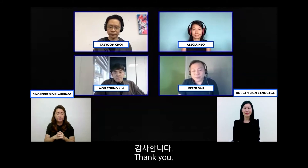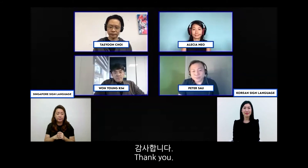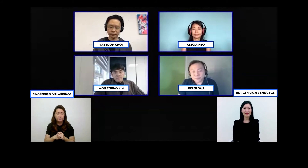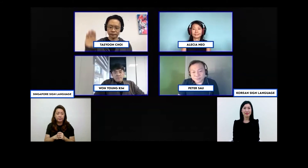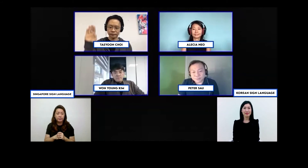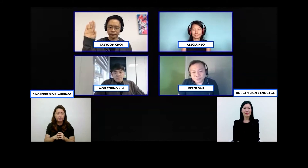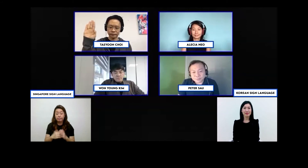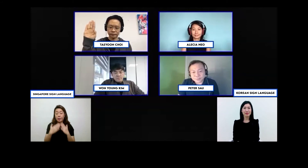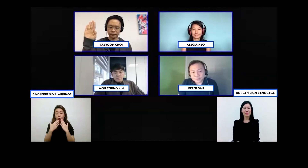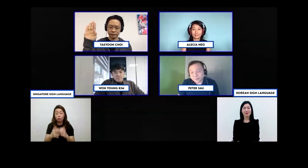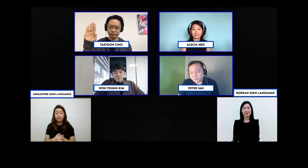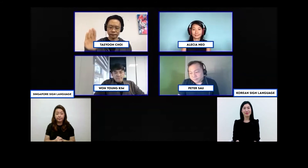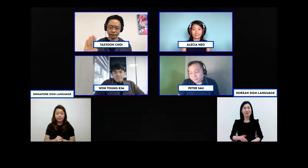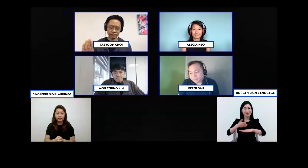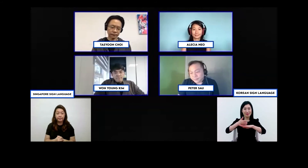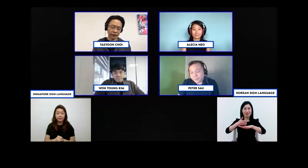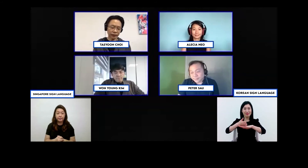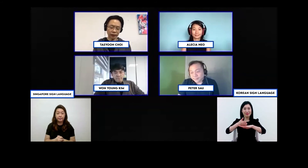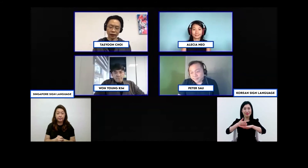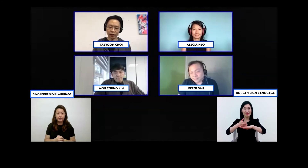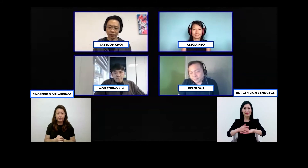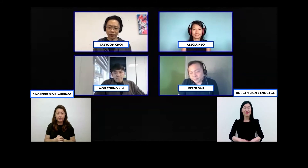Thank you.